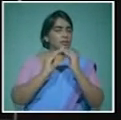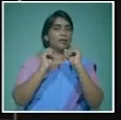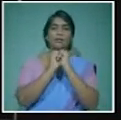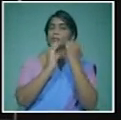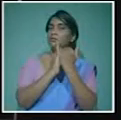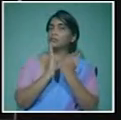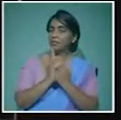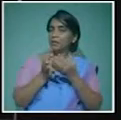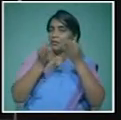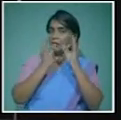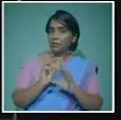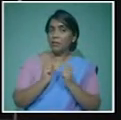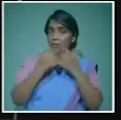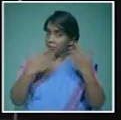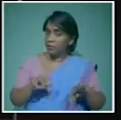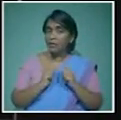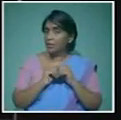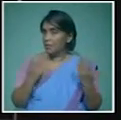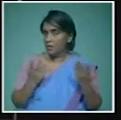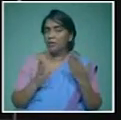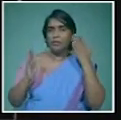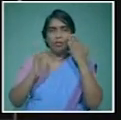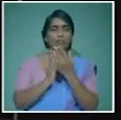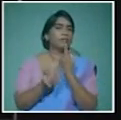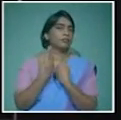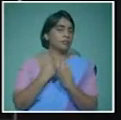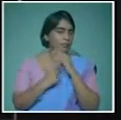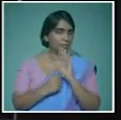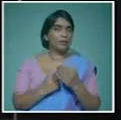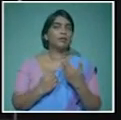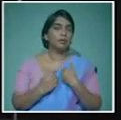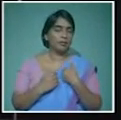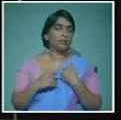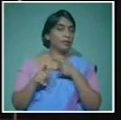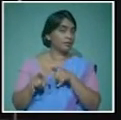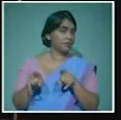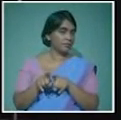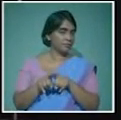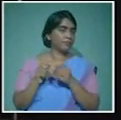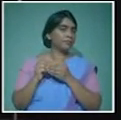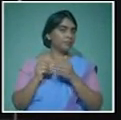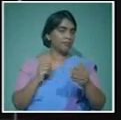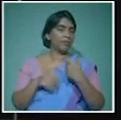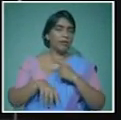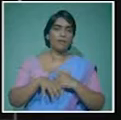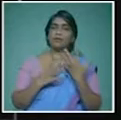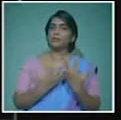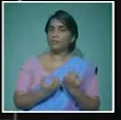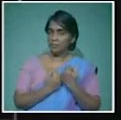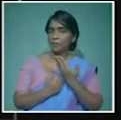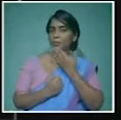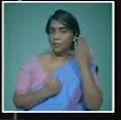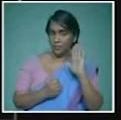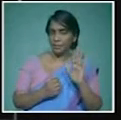කටයුත්ත නිවැරදිව ඉටු වුණාද නැද්ද කියන අධීක්ෂණය කිරීමටද මේ හරහා අවකාශයක් ලබා ගැනීමට